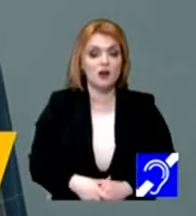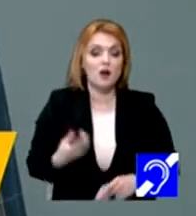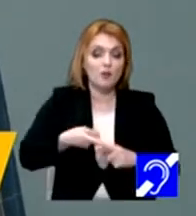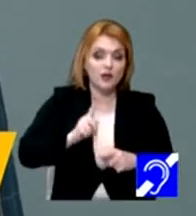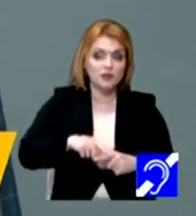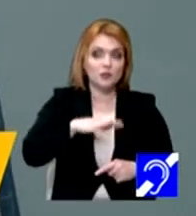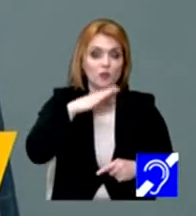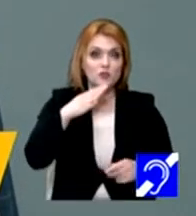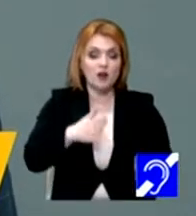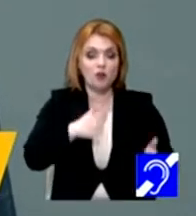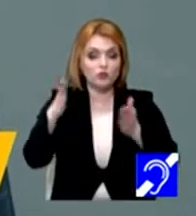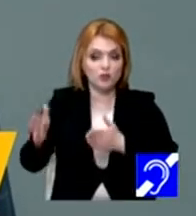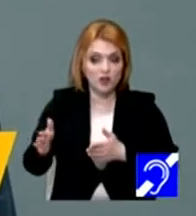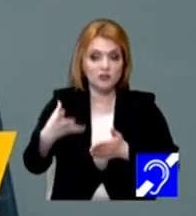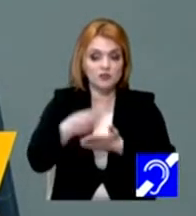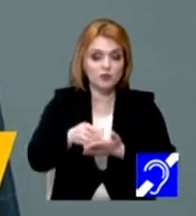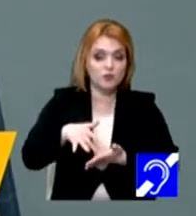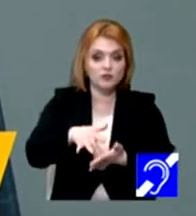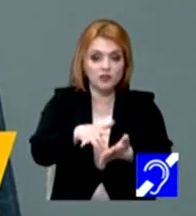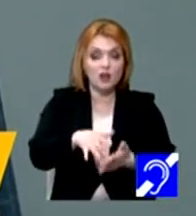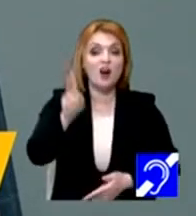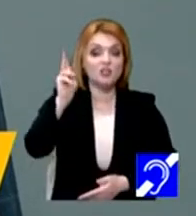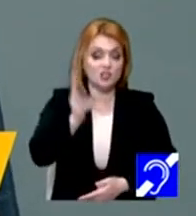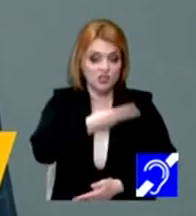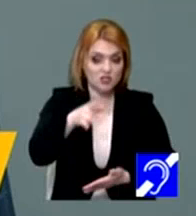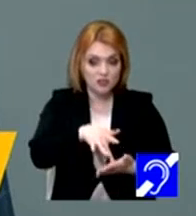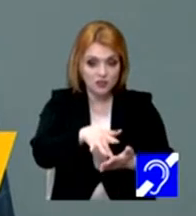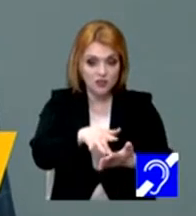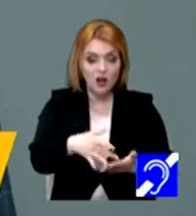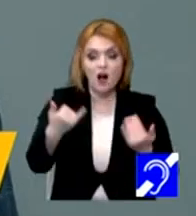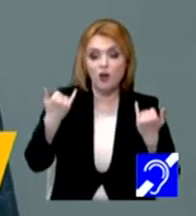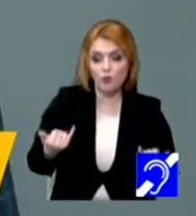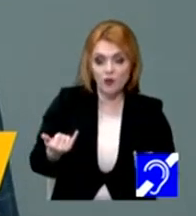majoritatea din cei care iubeau și doreau să călătorească,